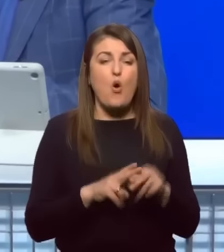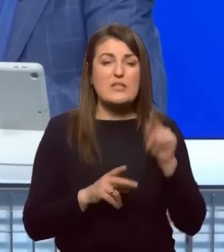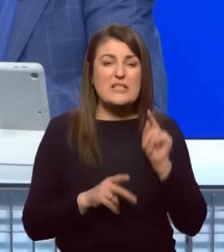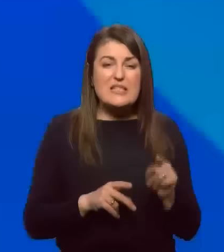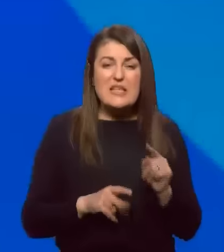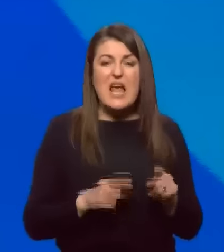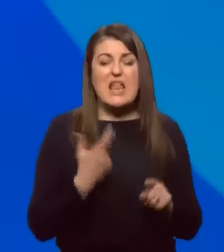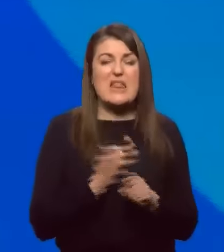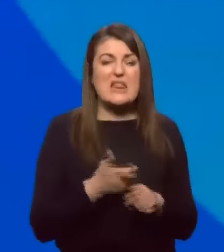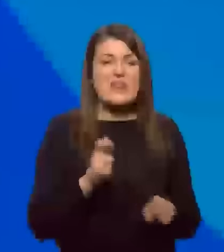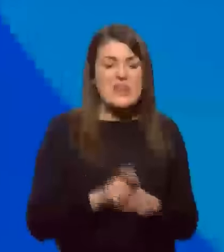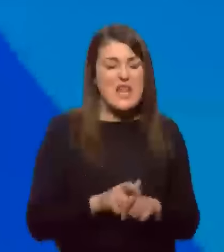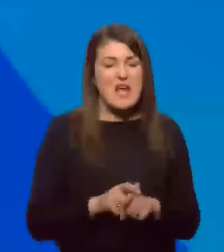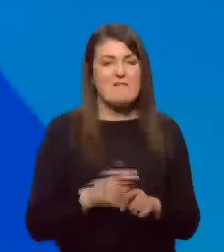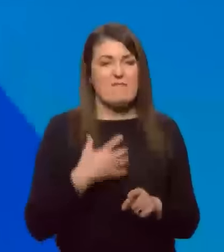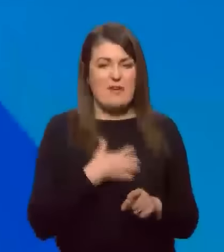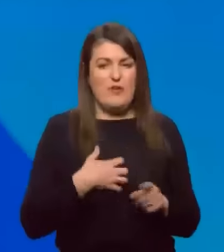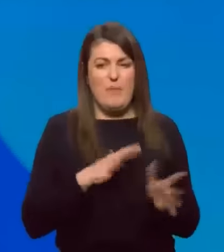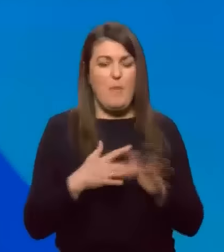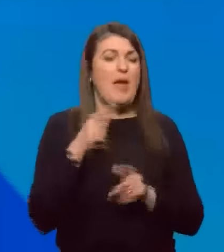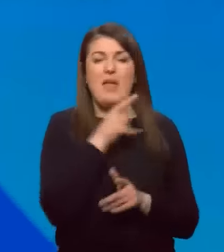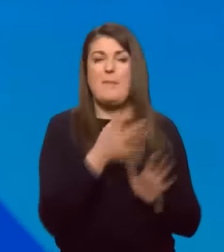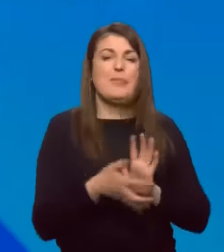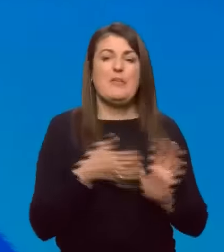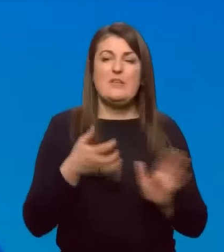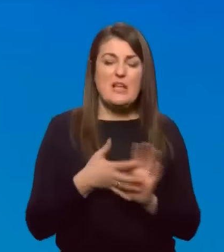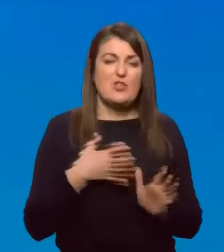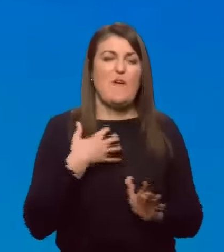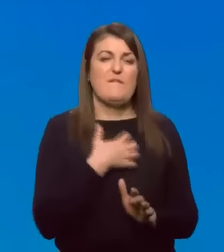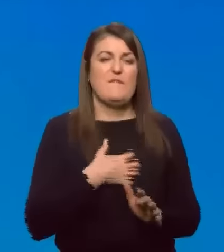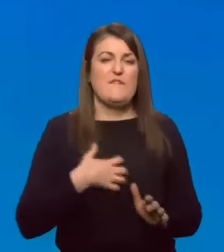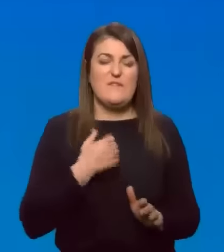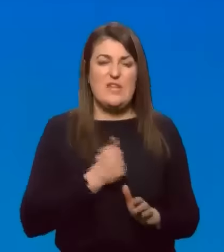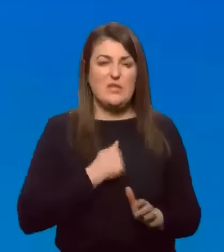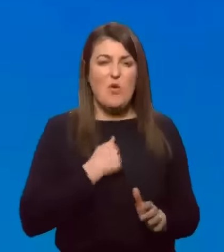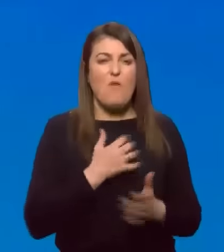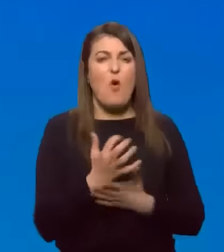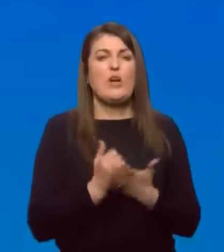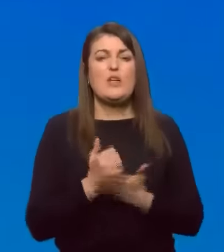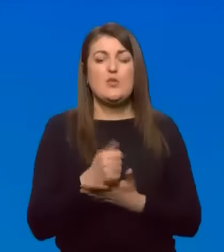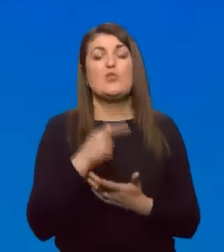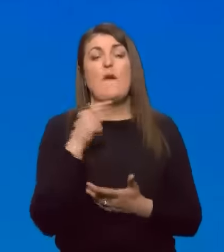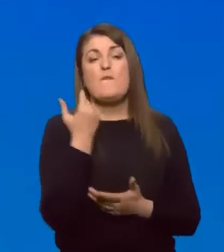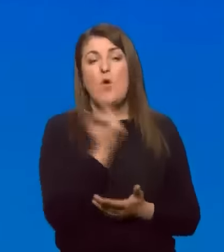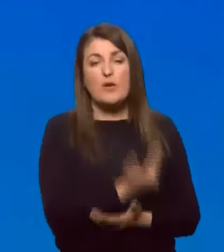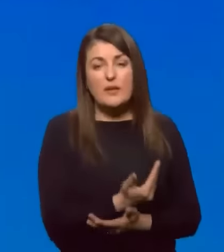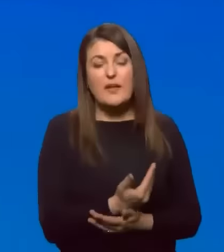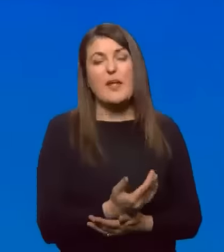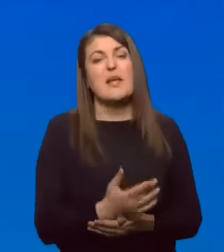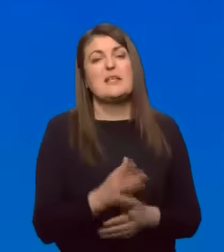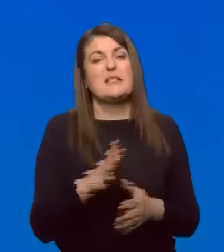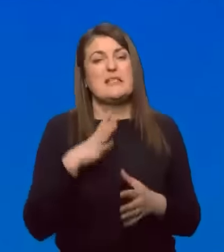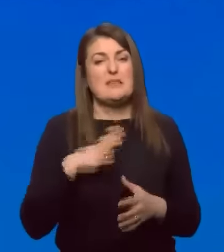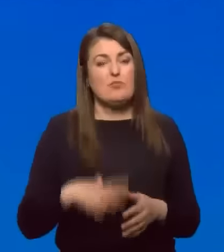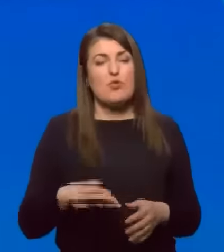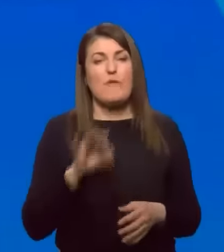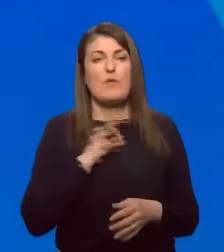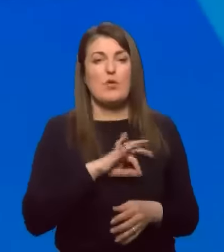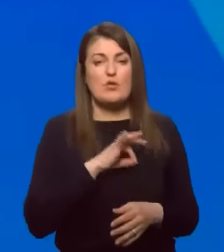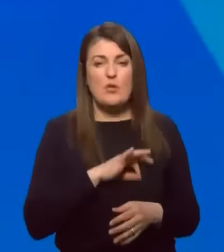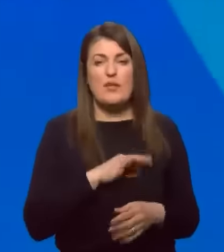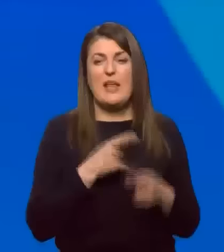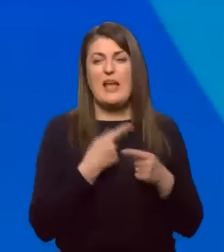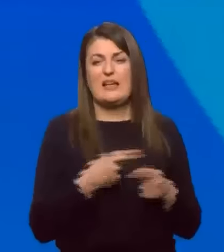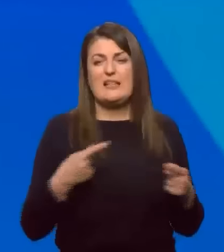оце найдисонуючий момент. Їм не вистачає людського ресурсу. І вони змушені